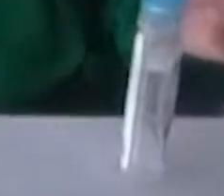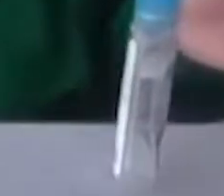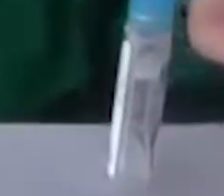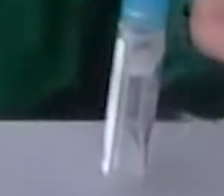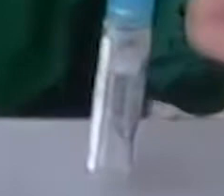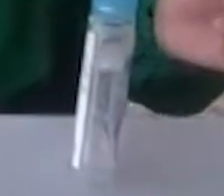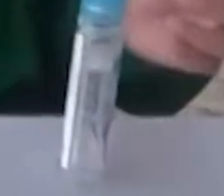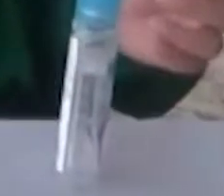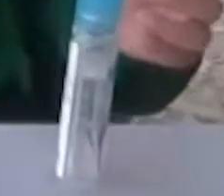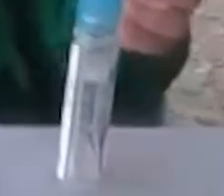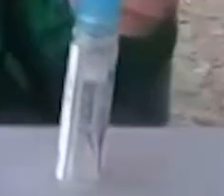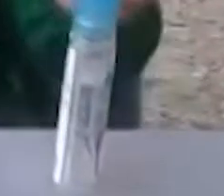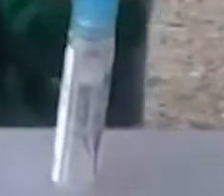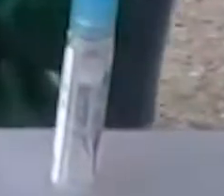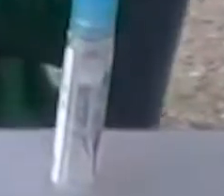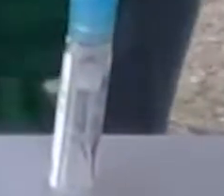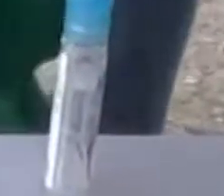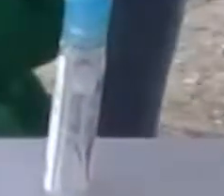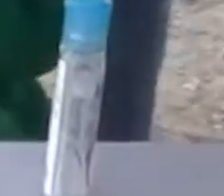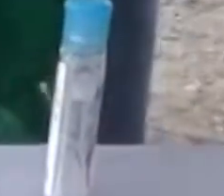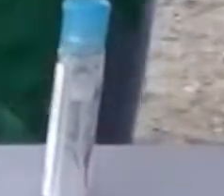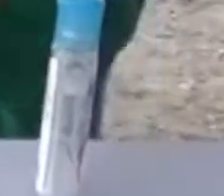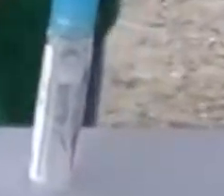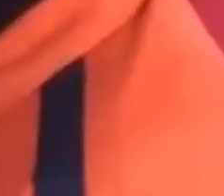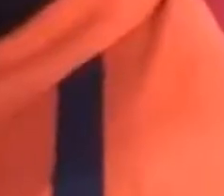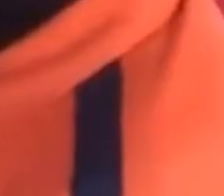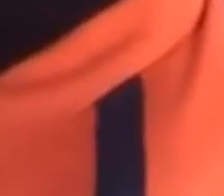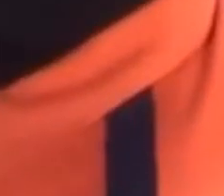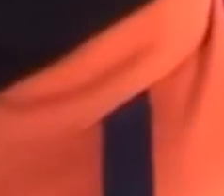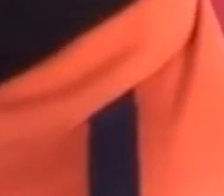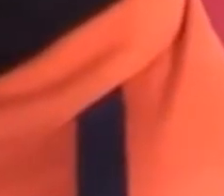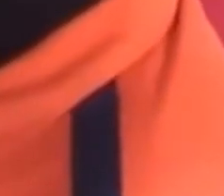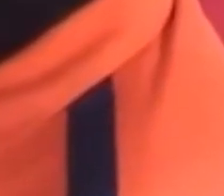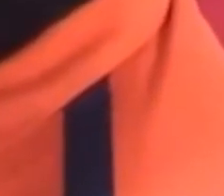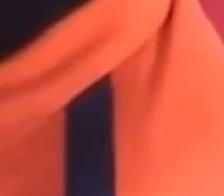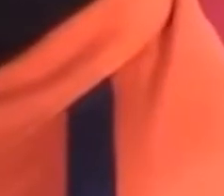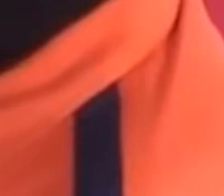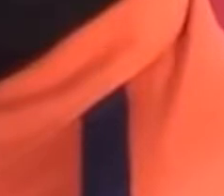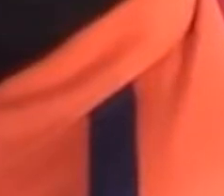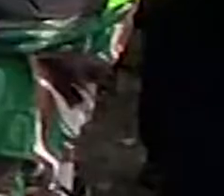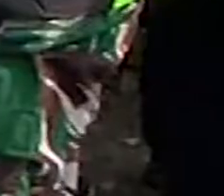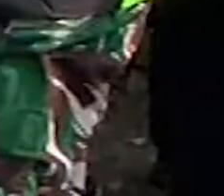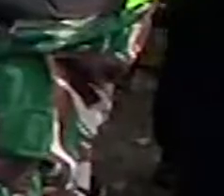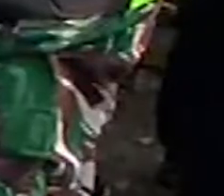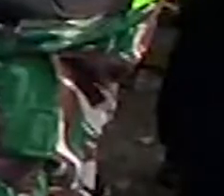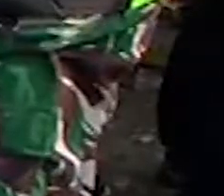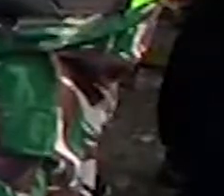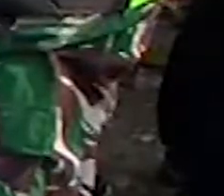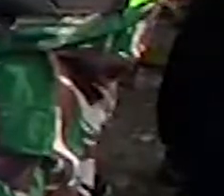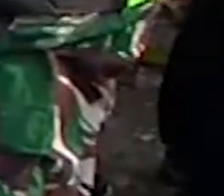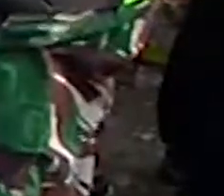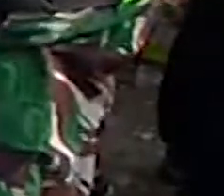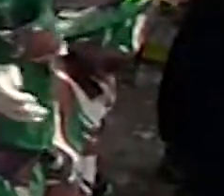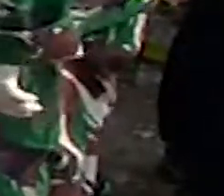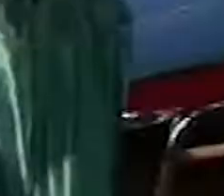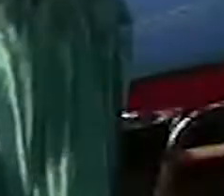Di tengah kepadatan wisatawan di Puncak, rapid test dan swab test massal digelar Dinas Kesehatan di 4 titik di kawasan Puncak. Mulai dari Riung Gunung,